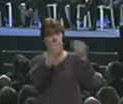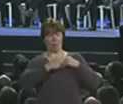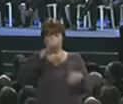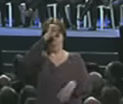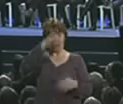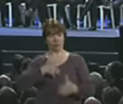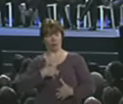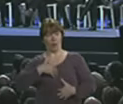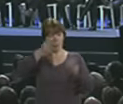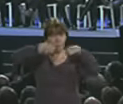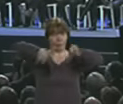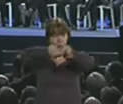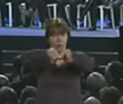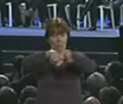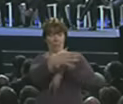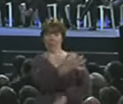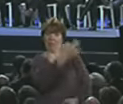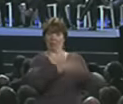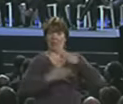pour les Français,